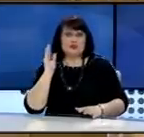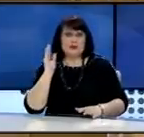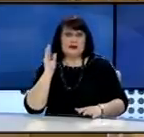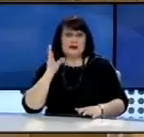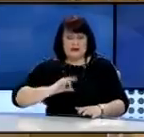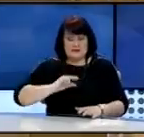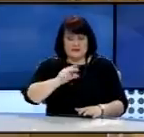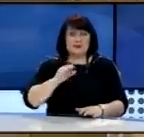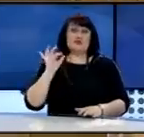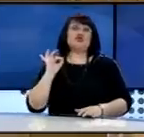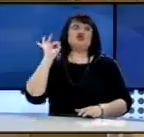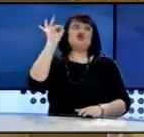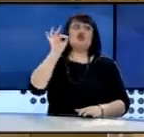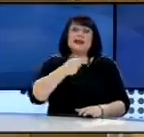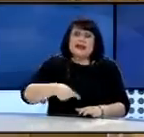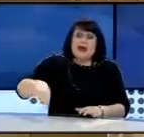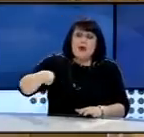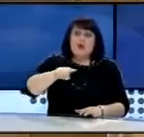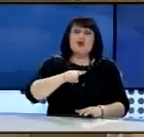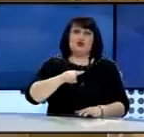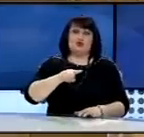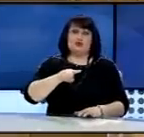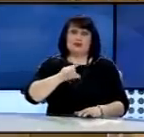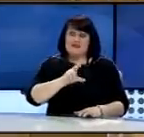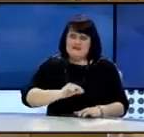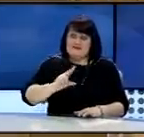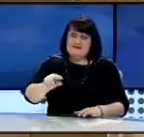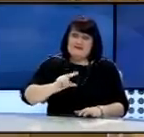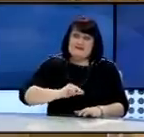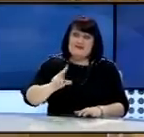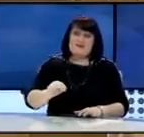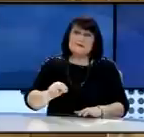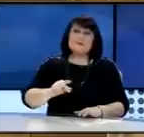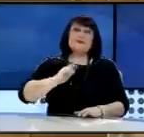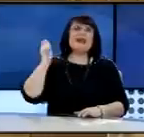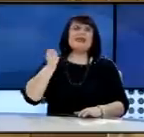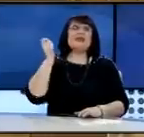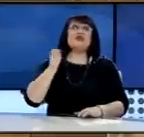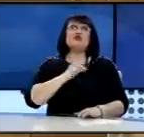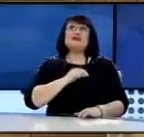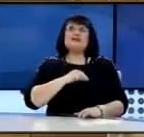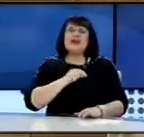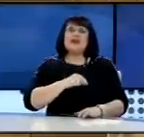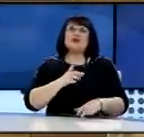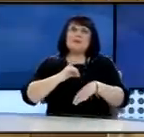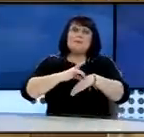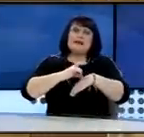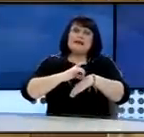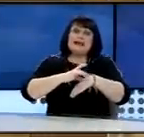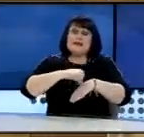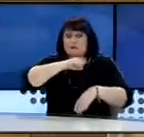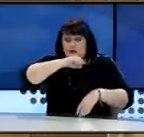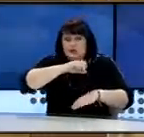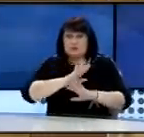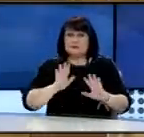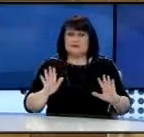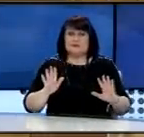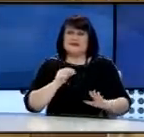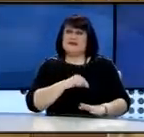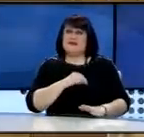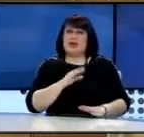κοινοί στόχοι για όλους μας. Για αυτό που ονομάζουμε εθνικό συμφέρον, πατριωτικό συμφέρον και